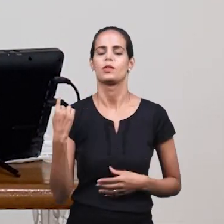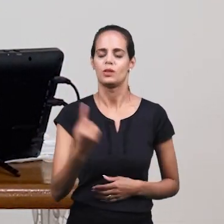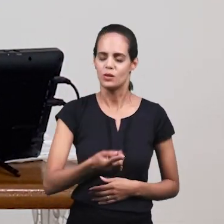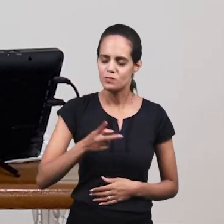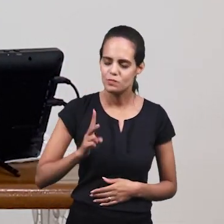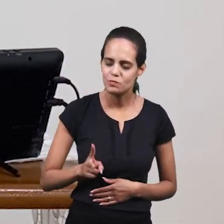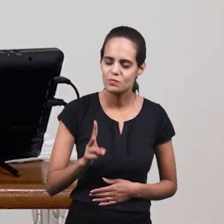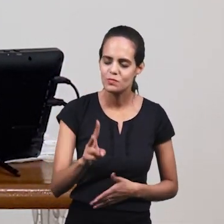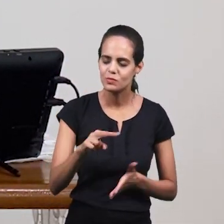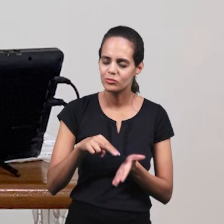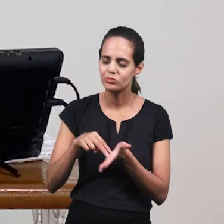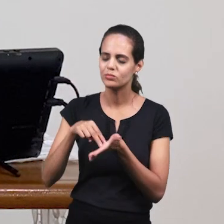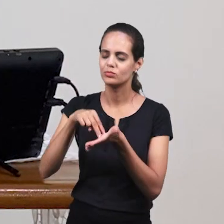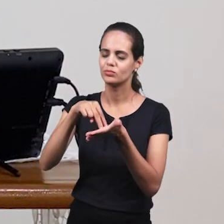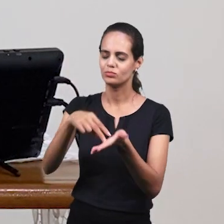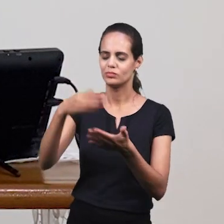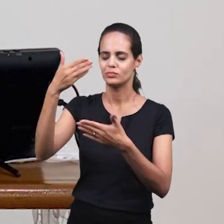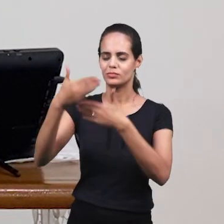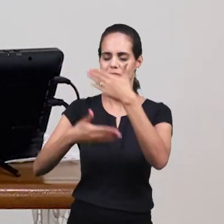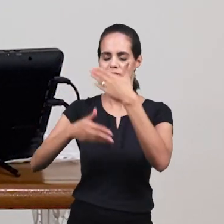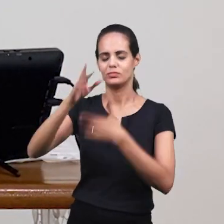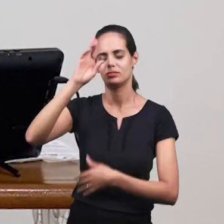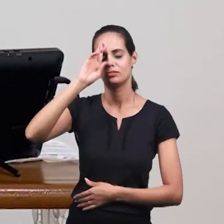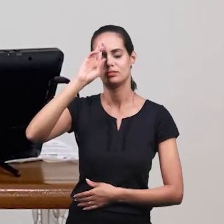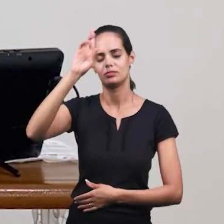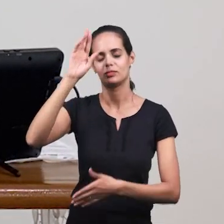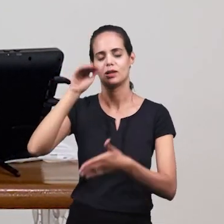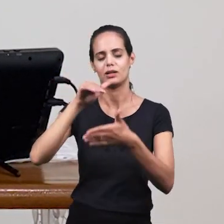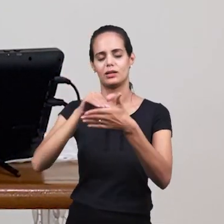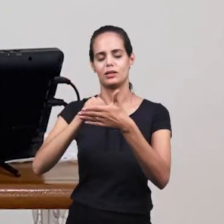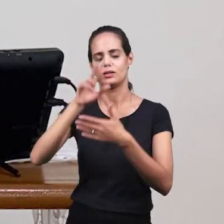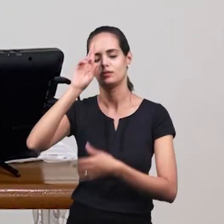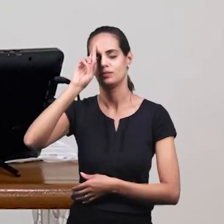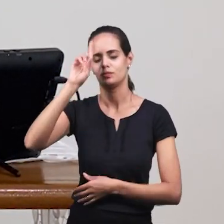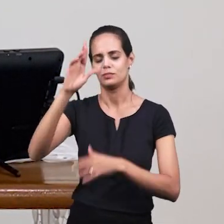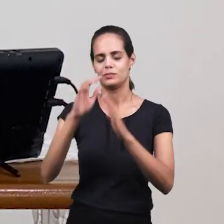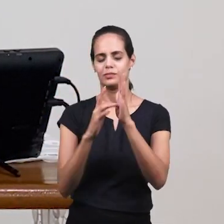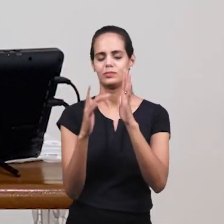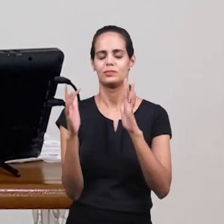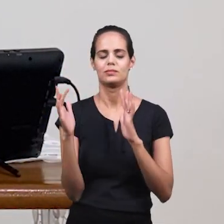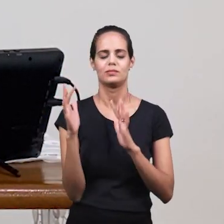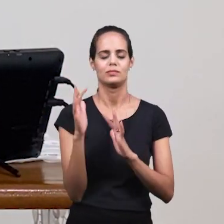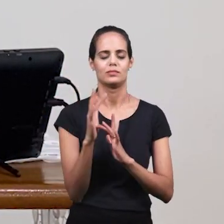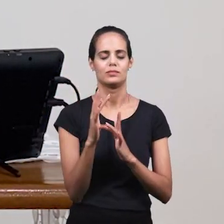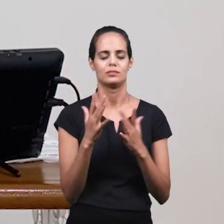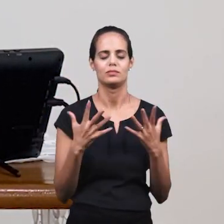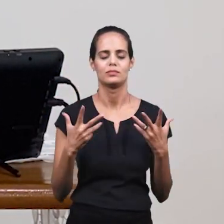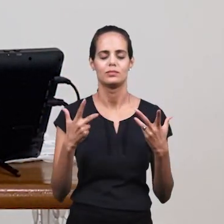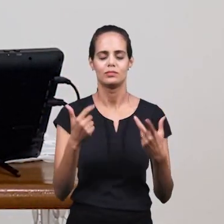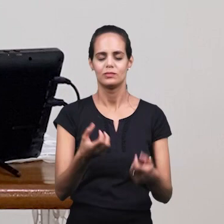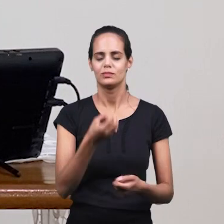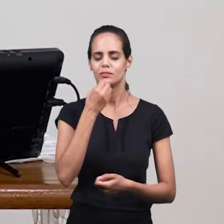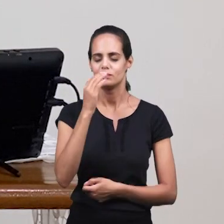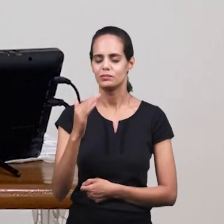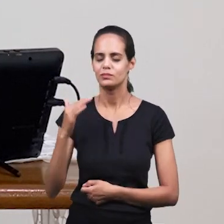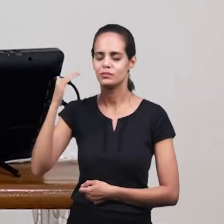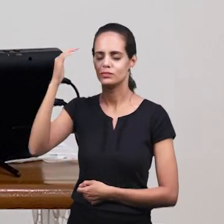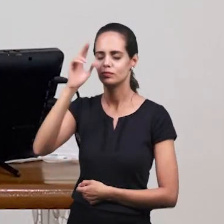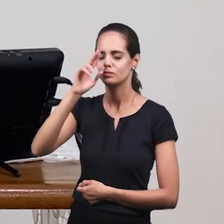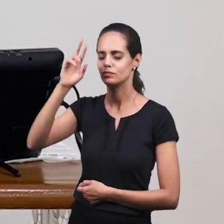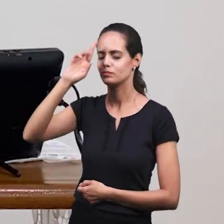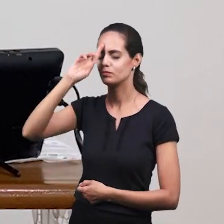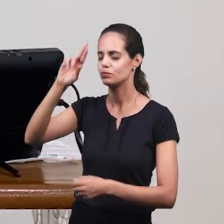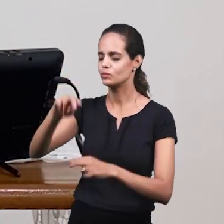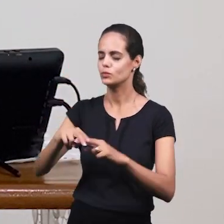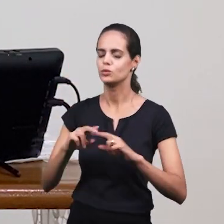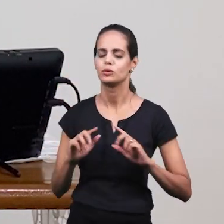persévérer et continuer dans le chemin jusqu'au jour du Seigneur Jésus. Béni soit ton nom pour tout ce que tu as fait